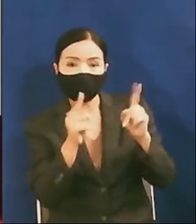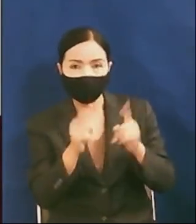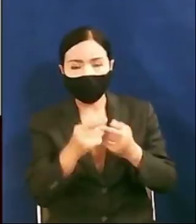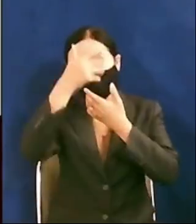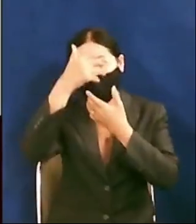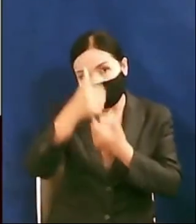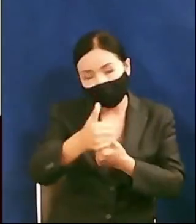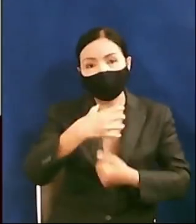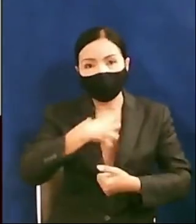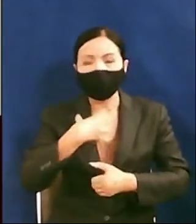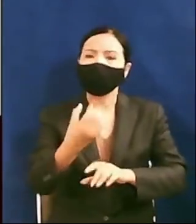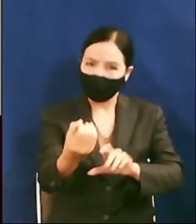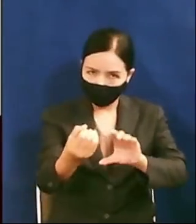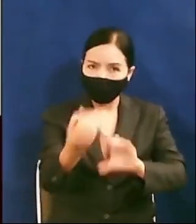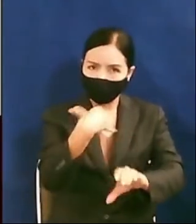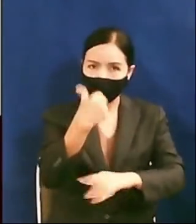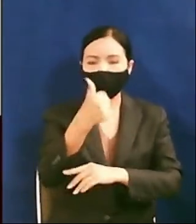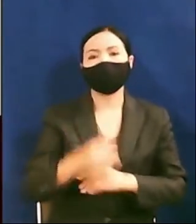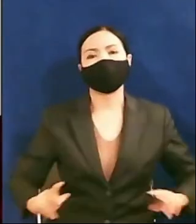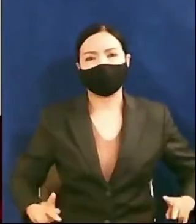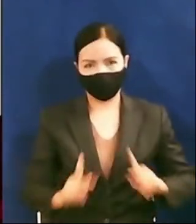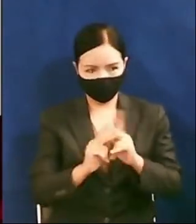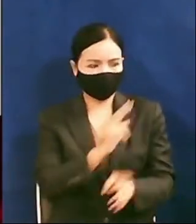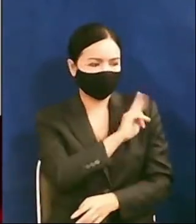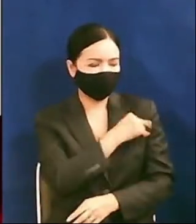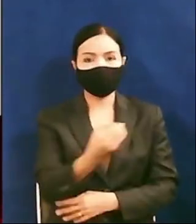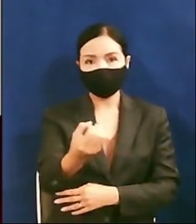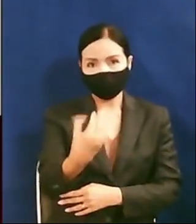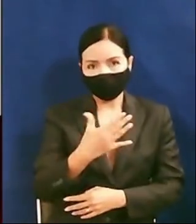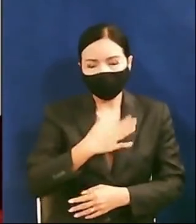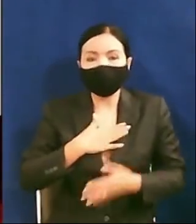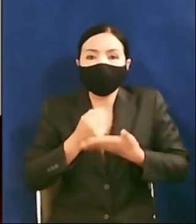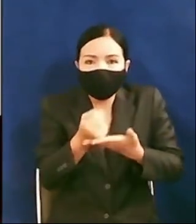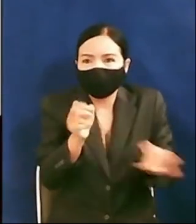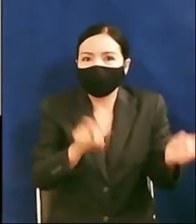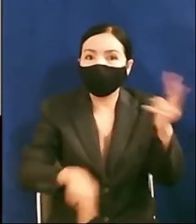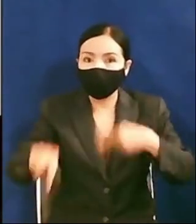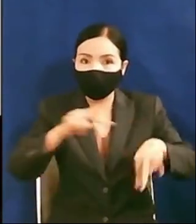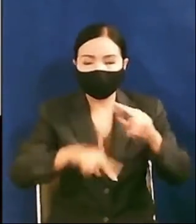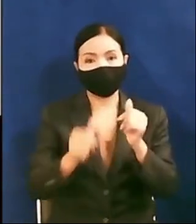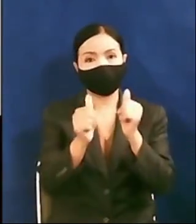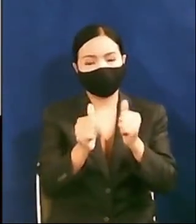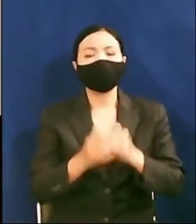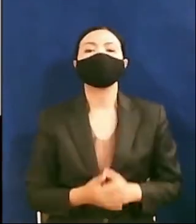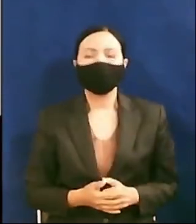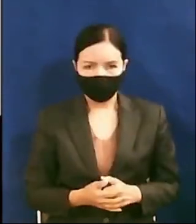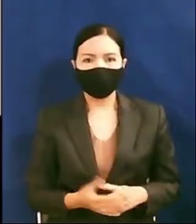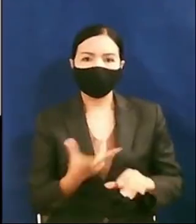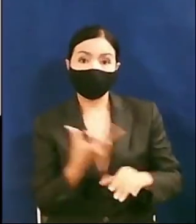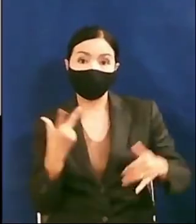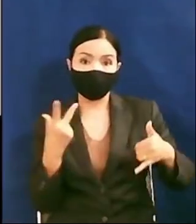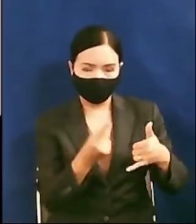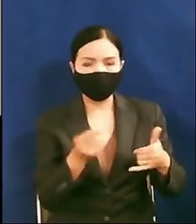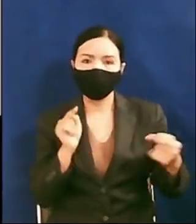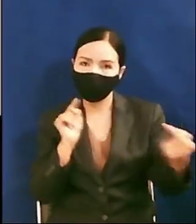นใจที่จะแจ้งนะครับให้เข้ามาที่กระทรวงสาธารณสุขนะครับเราก็จะได้ช่วยกันตรวจสอบนะครับเพื่อให้การฉีดตรงไปตาม